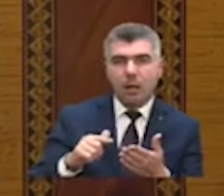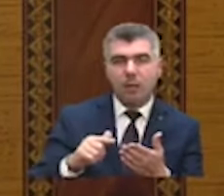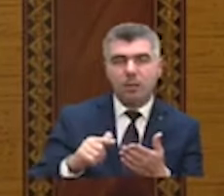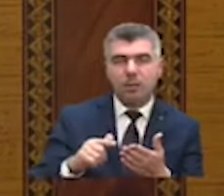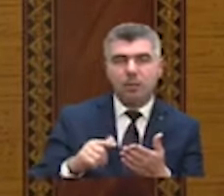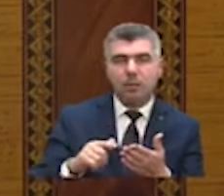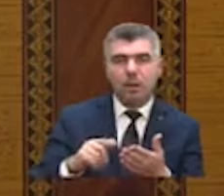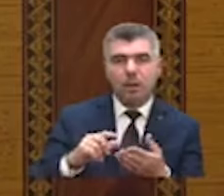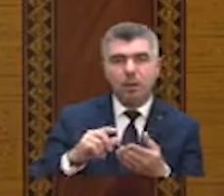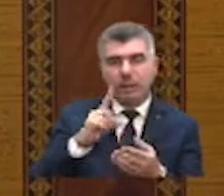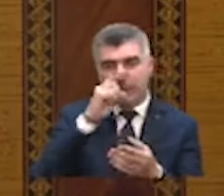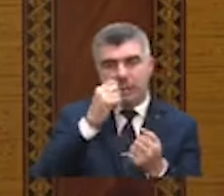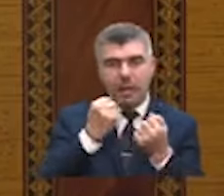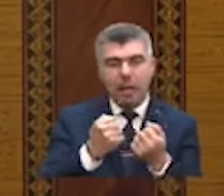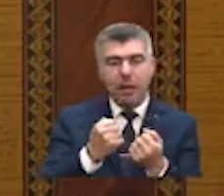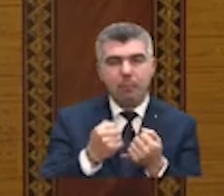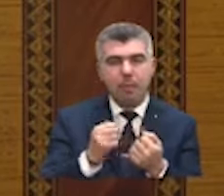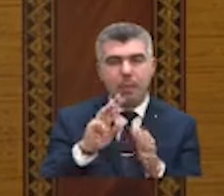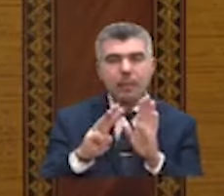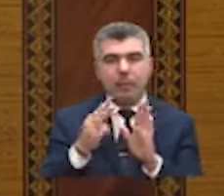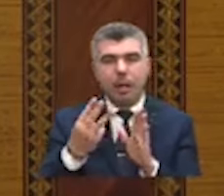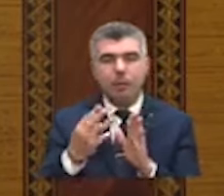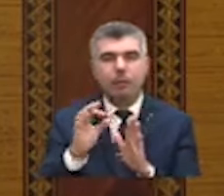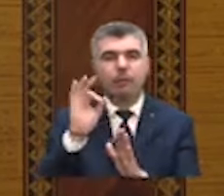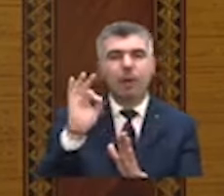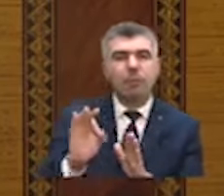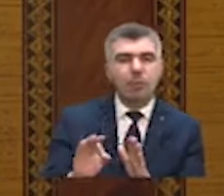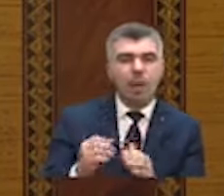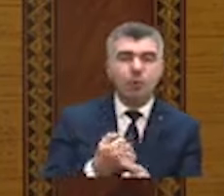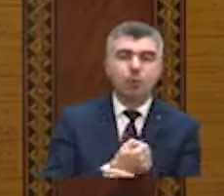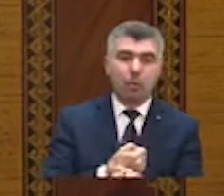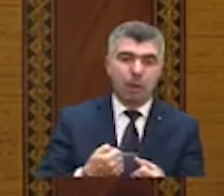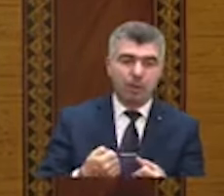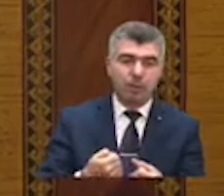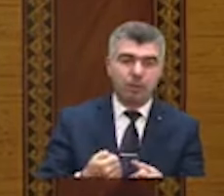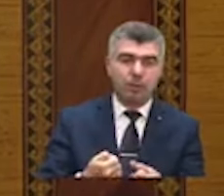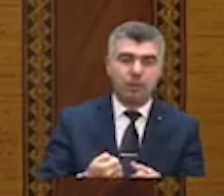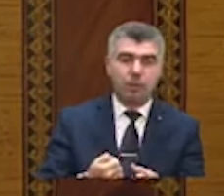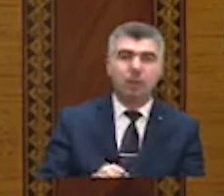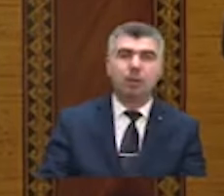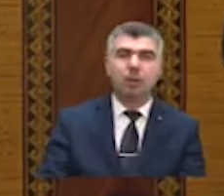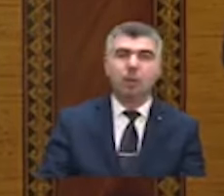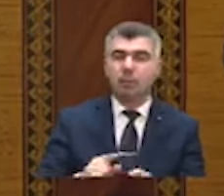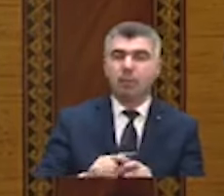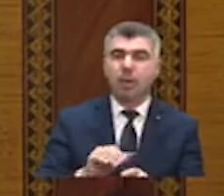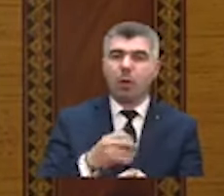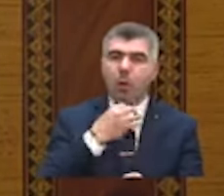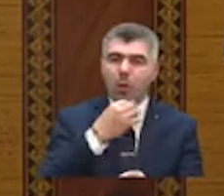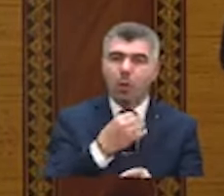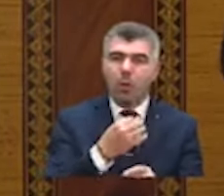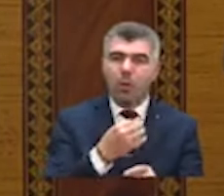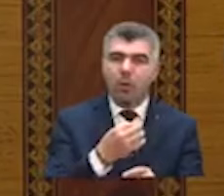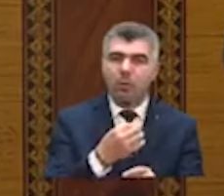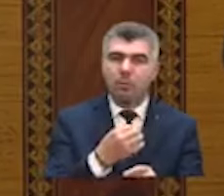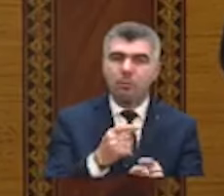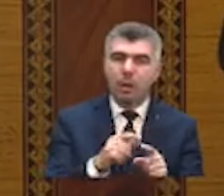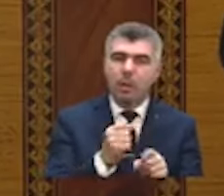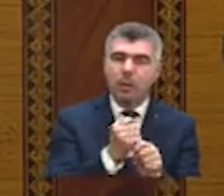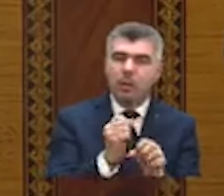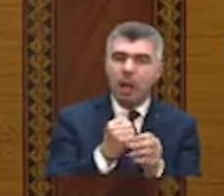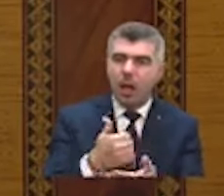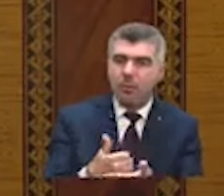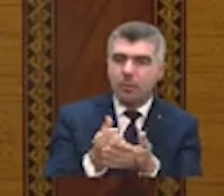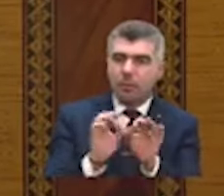هي كبيره 13 في وكذا ديال الشوج ما يمكنش ندوز ما نخليوها كاينه